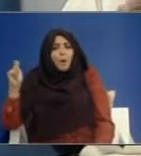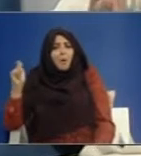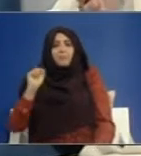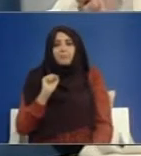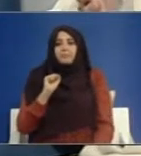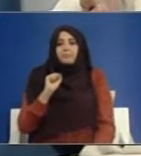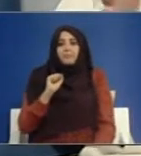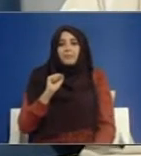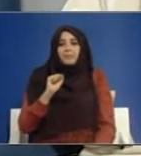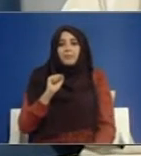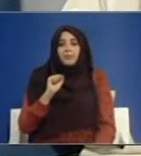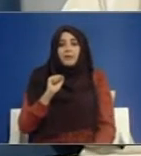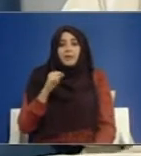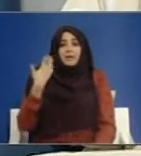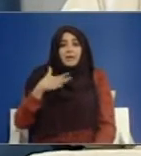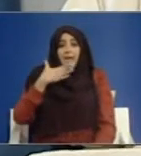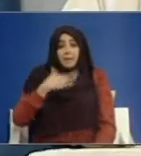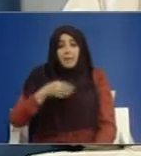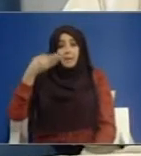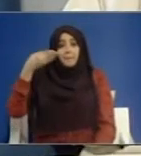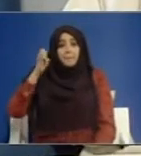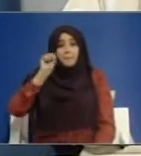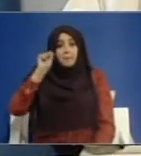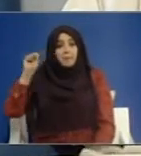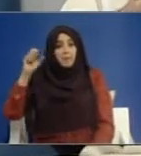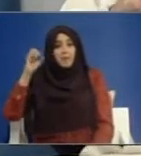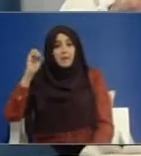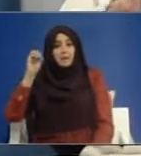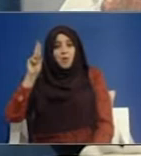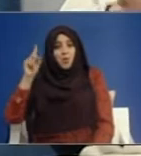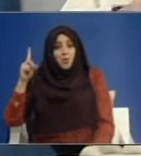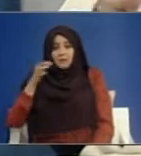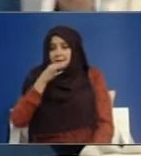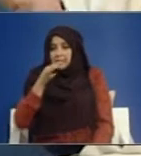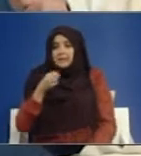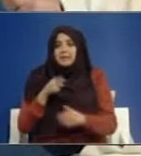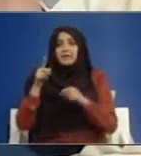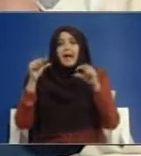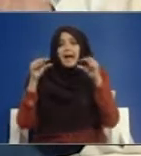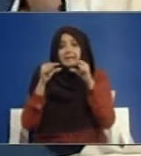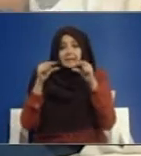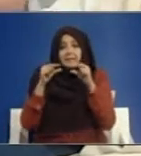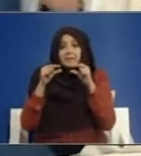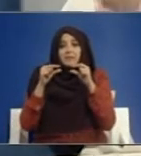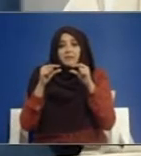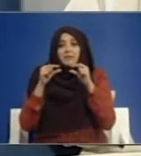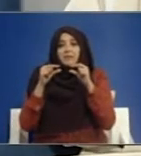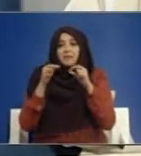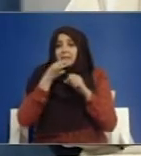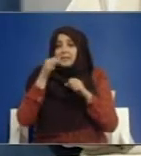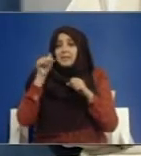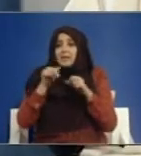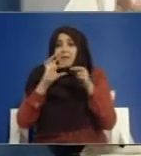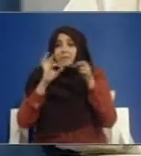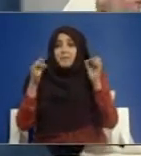فمما روى ابن مسعود رضي الله تعالى عنه، فيهم من يقول إنه حديث رفعه إلى النبي صلى الله عليه